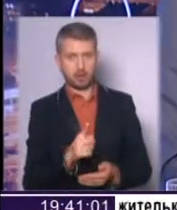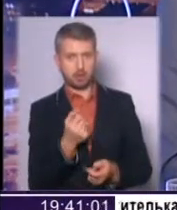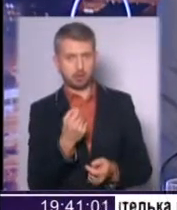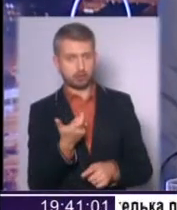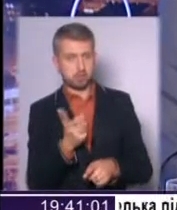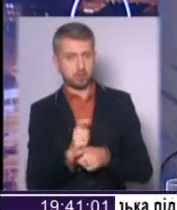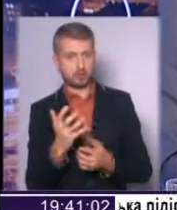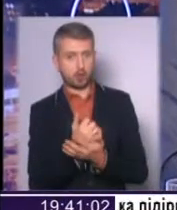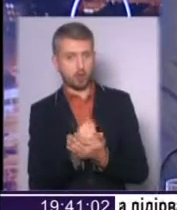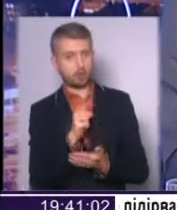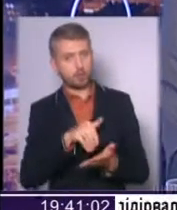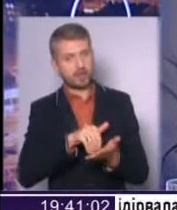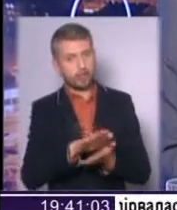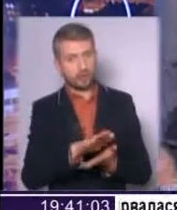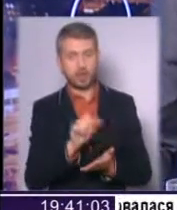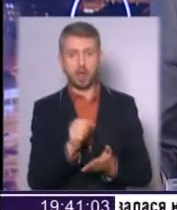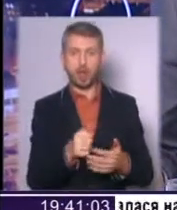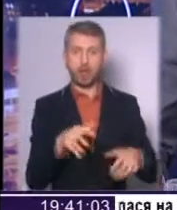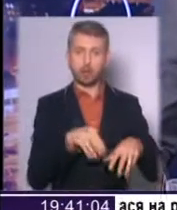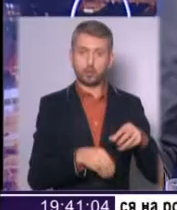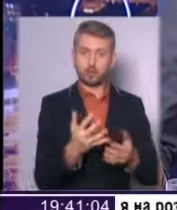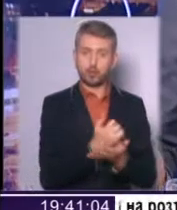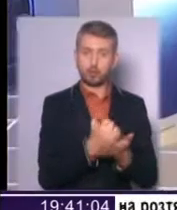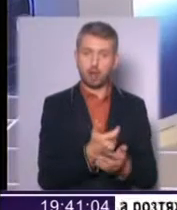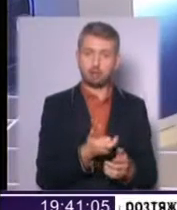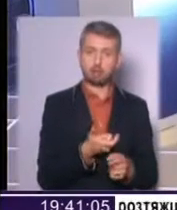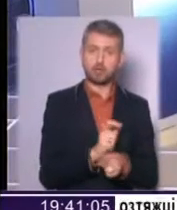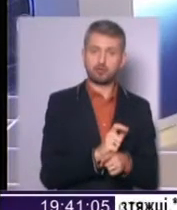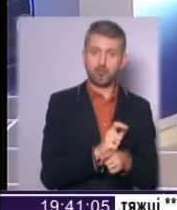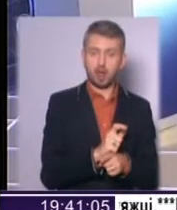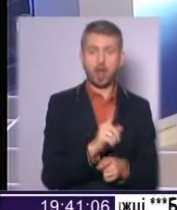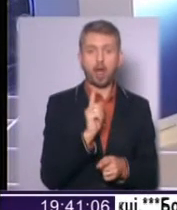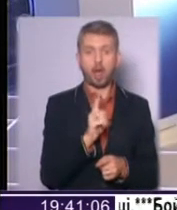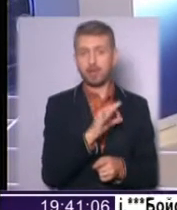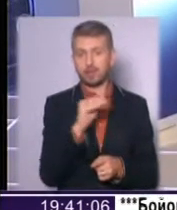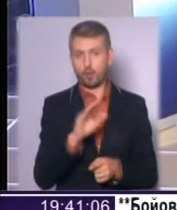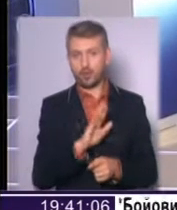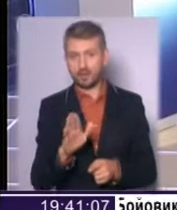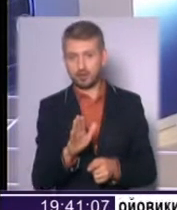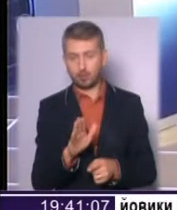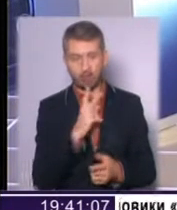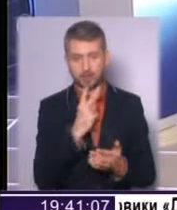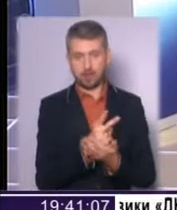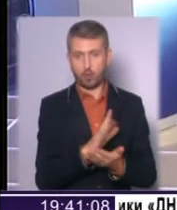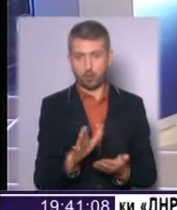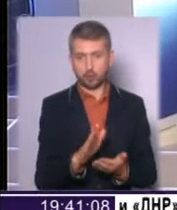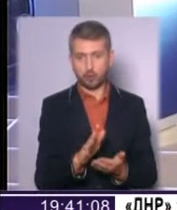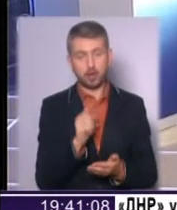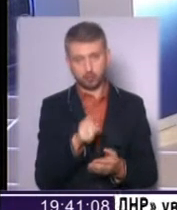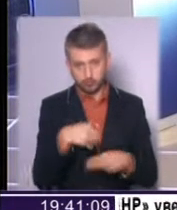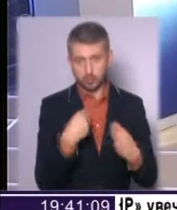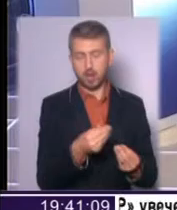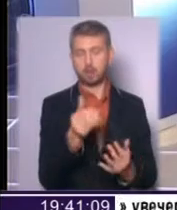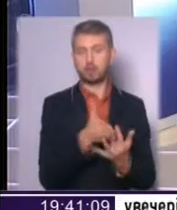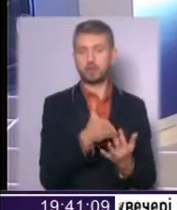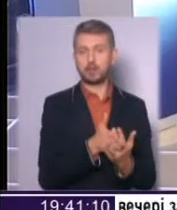склад сім'ї, а в нього діти за кордоном. Тобто він там не може. Він каже, беріть, діть посольство, ну, візьміть там довідку, що вони за кордоном і так